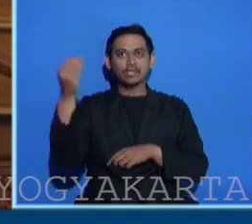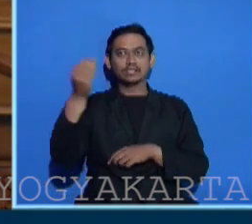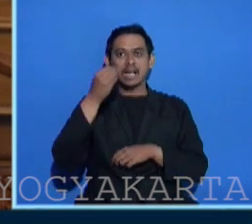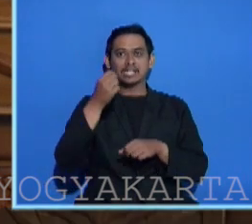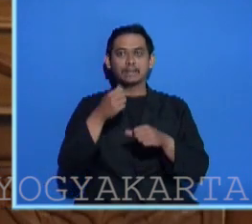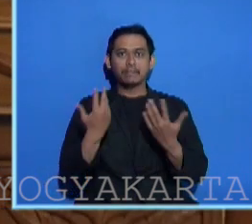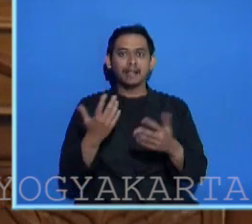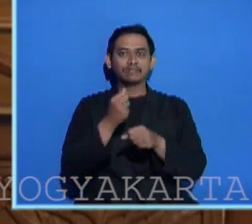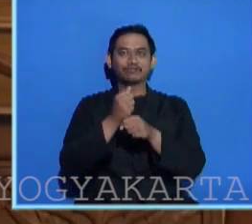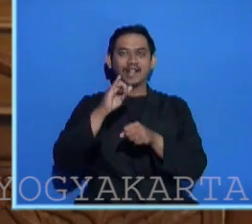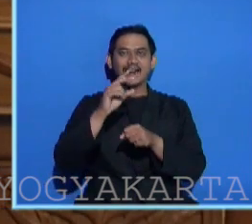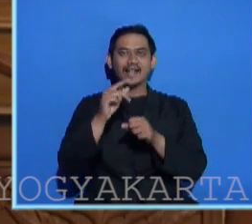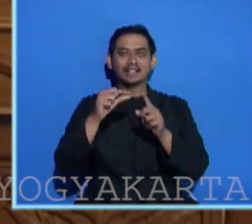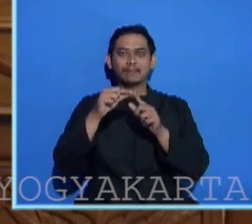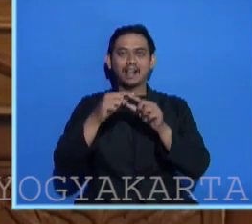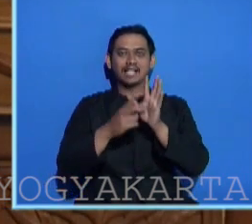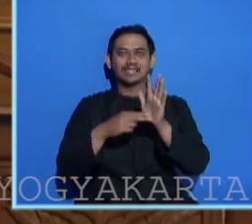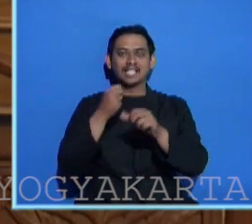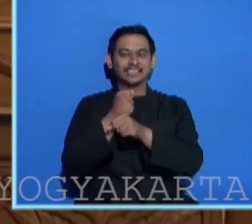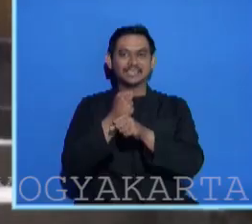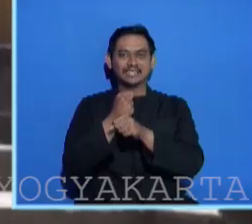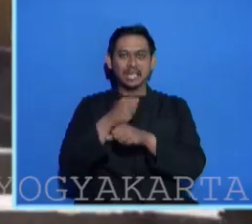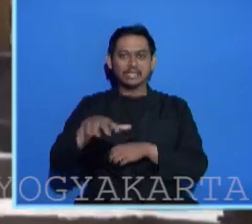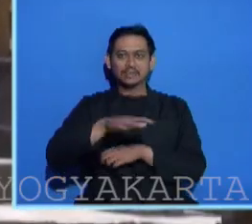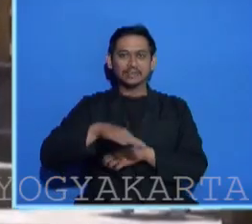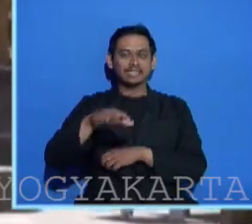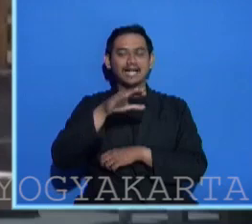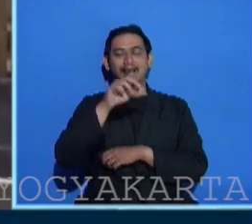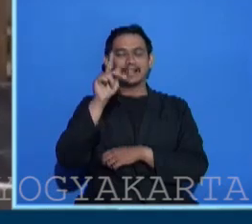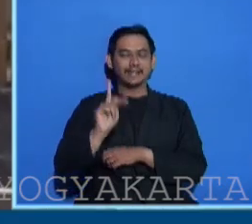Tegal Mulyo ke Malang Klaten Jawa Tengah